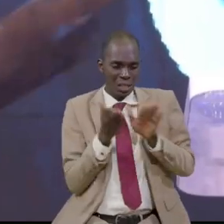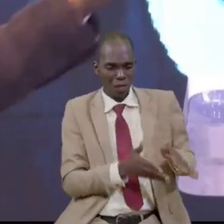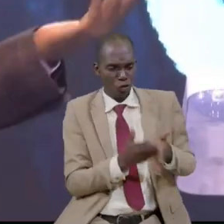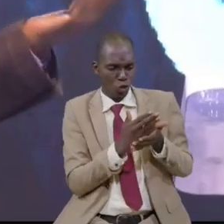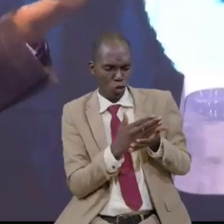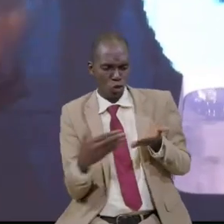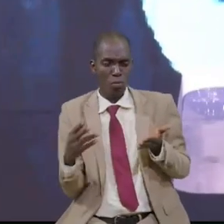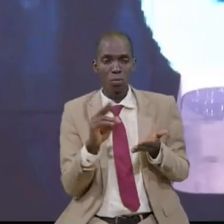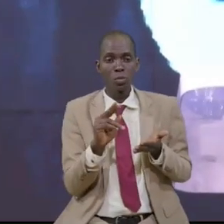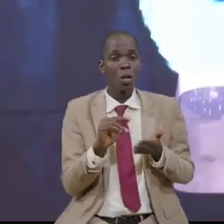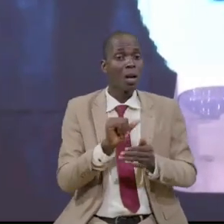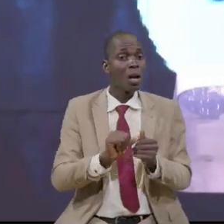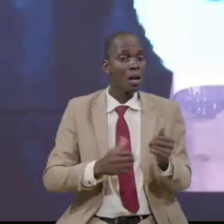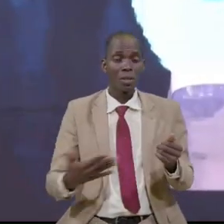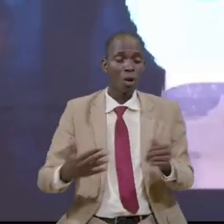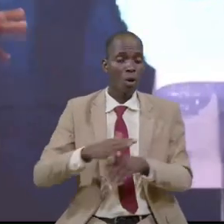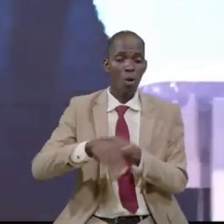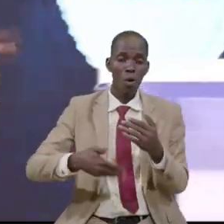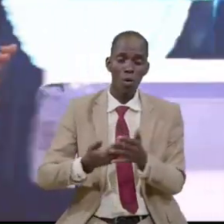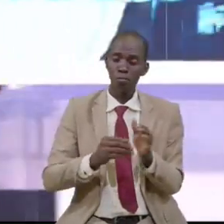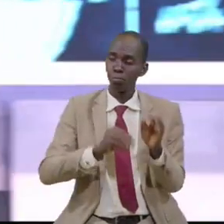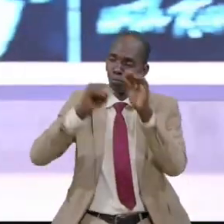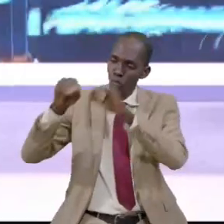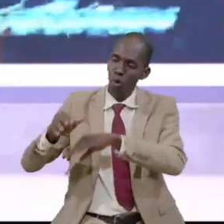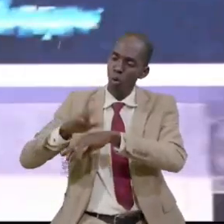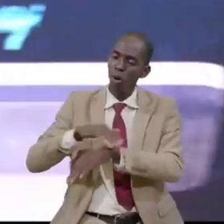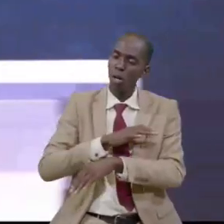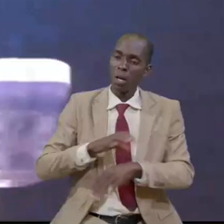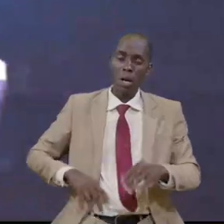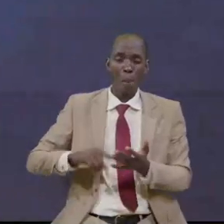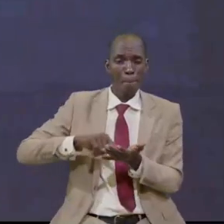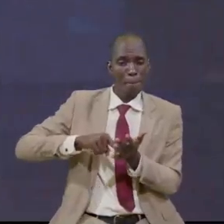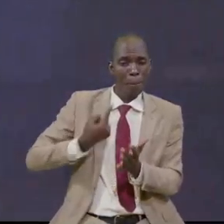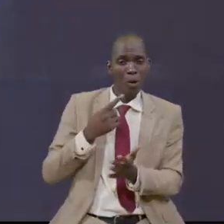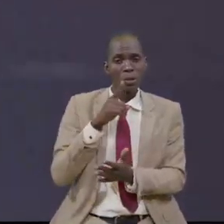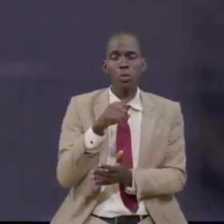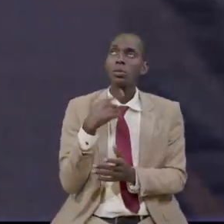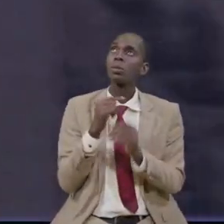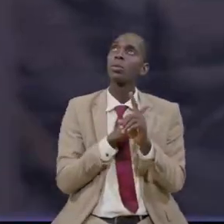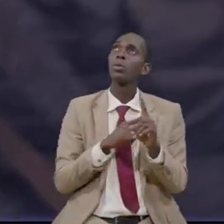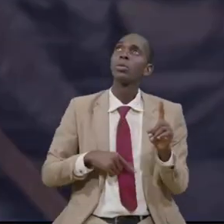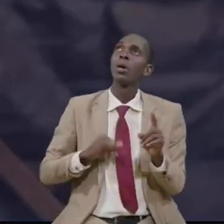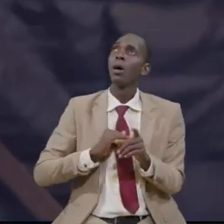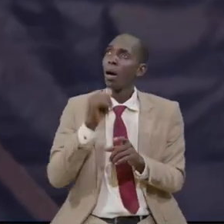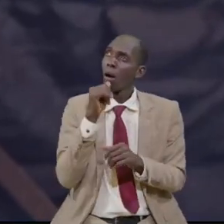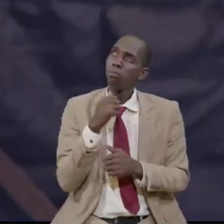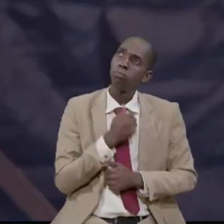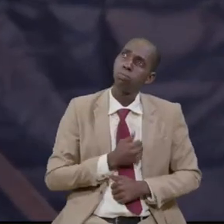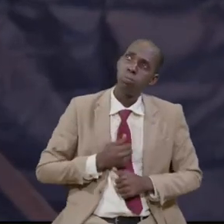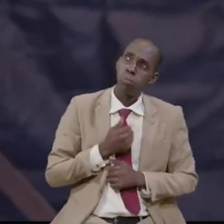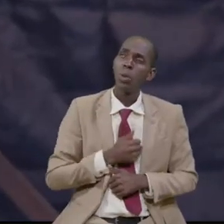un iota de cela. Il a tout mis sur Christ. Dès que vous venez, que je suis désolé, vraiment, je regrette toutes les choses que